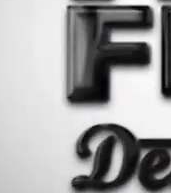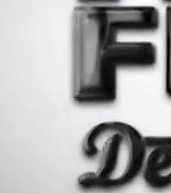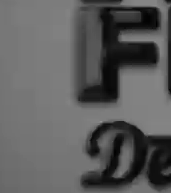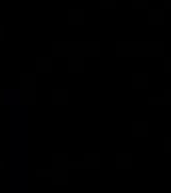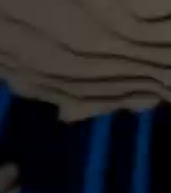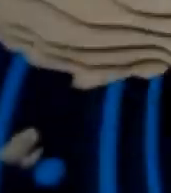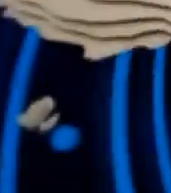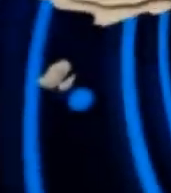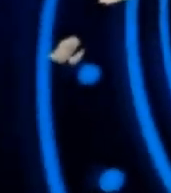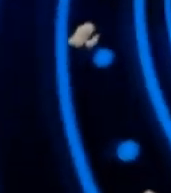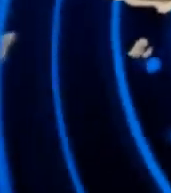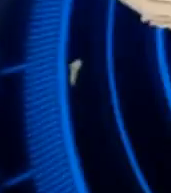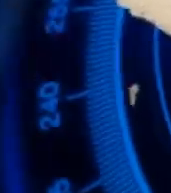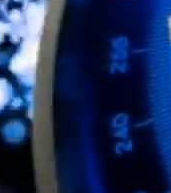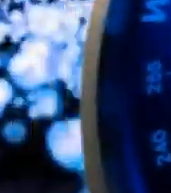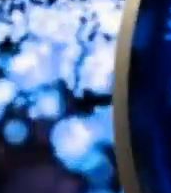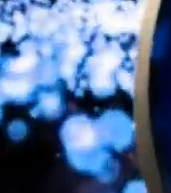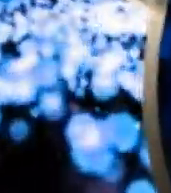देश की धड़कन.